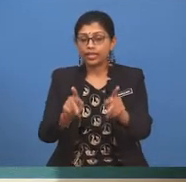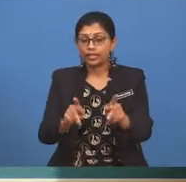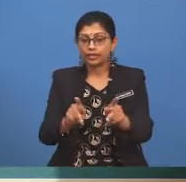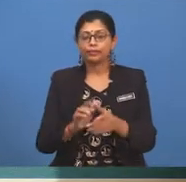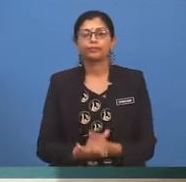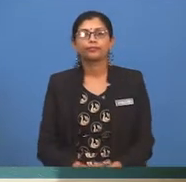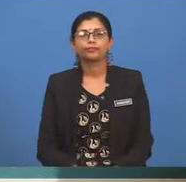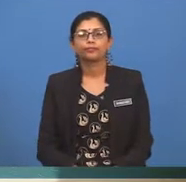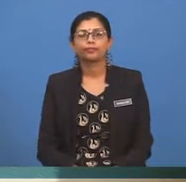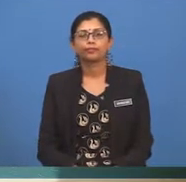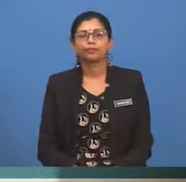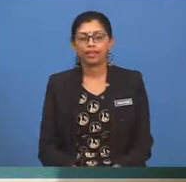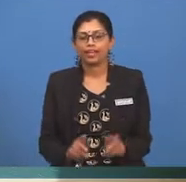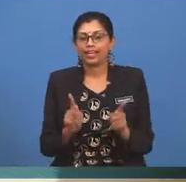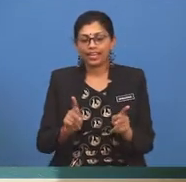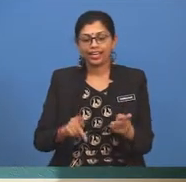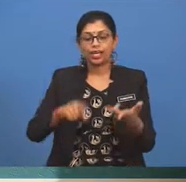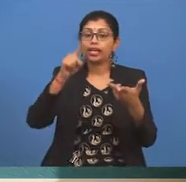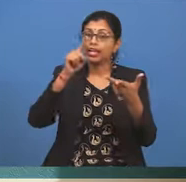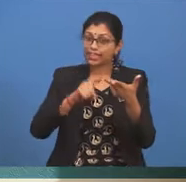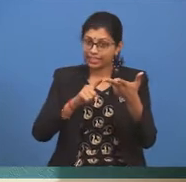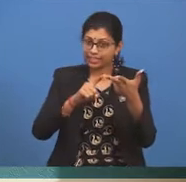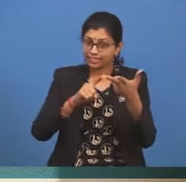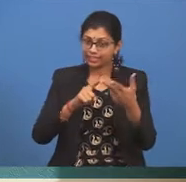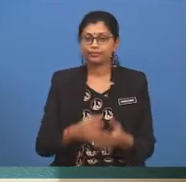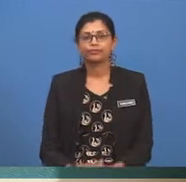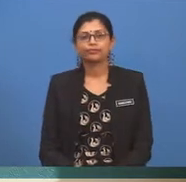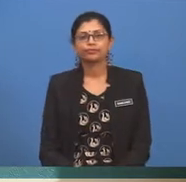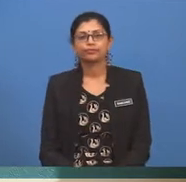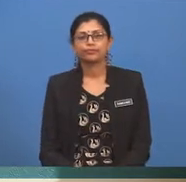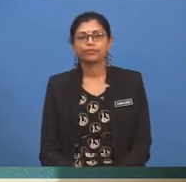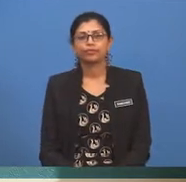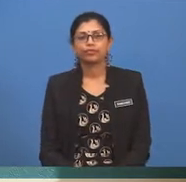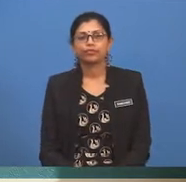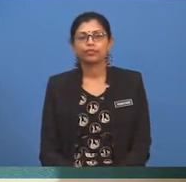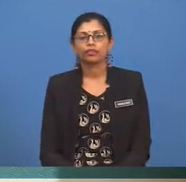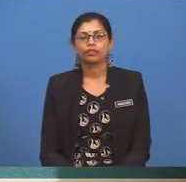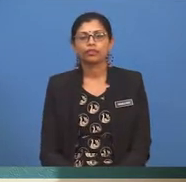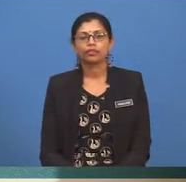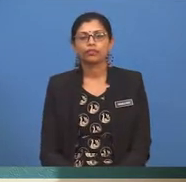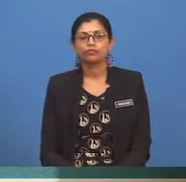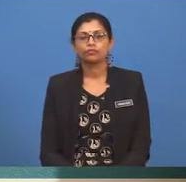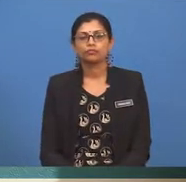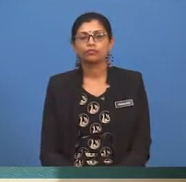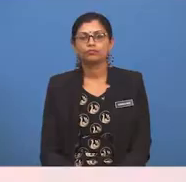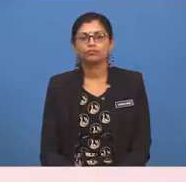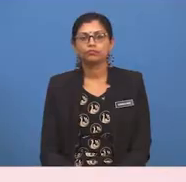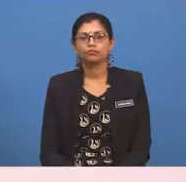Ayuh kita teruskan dengan kaedah yang terakhir, iaitu kaedah ketiga.